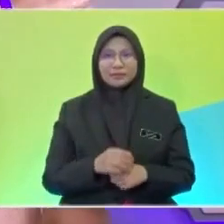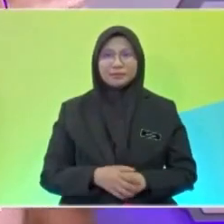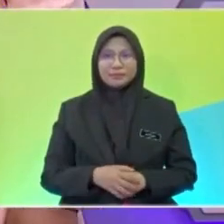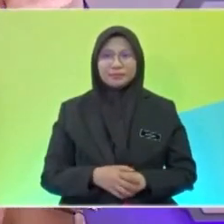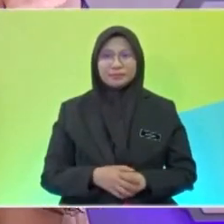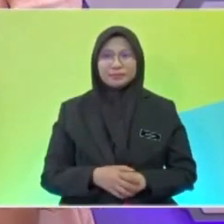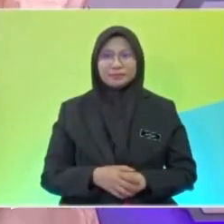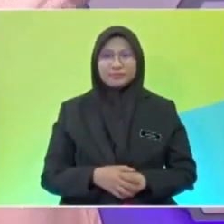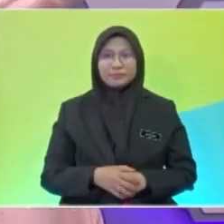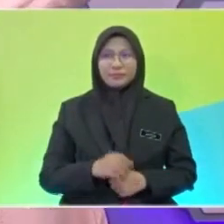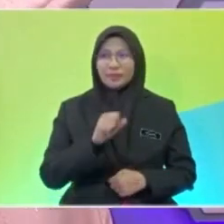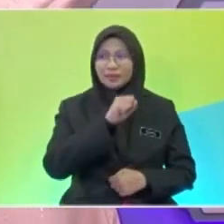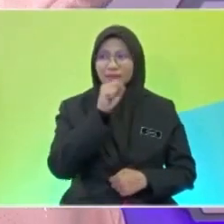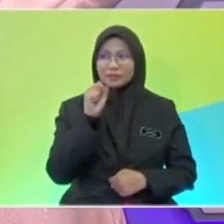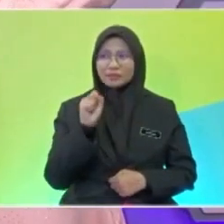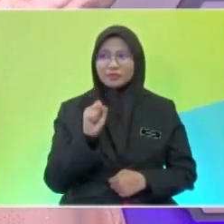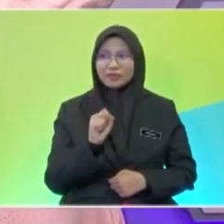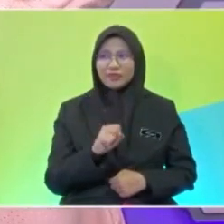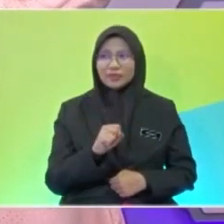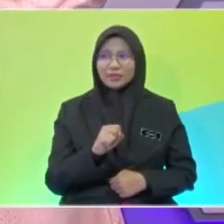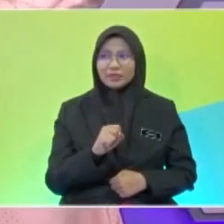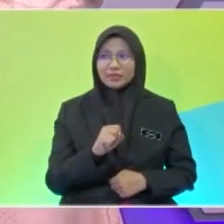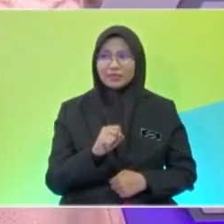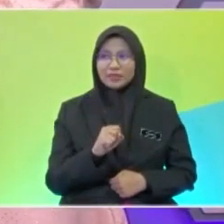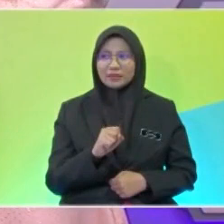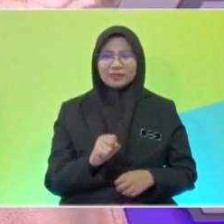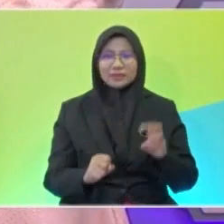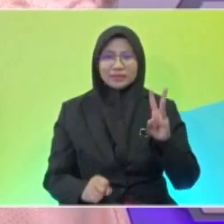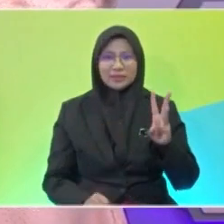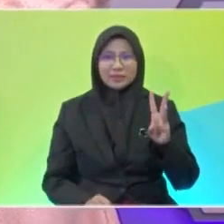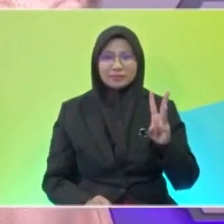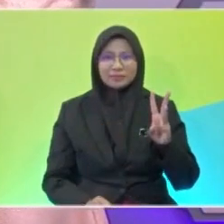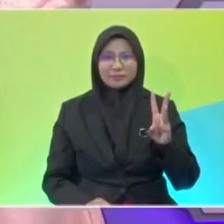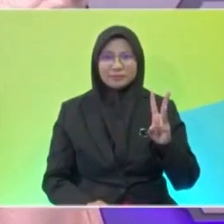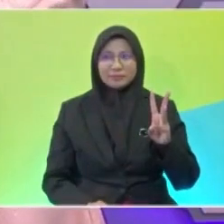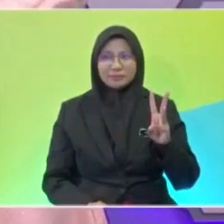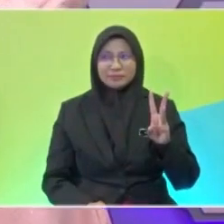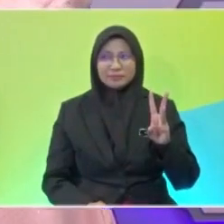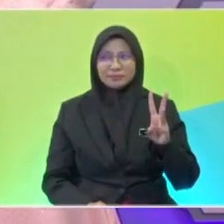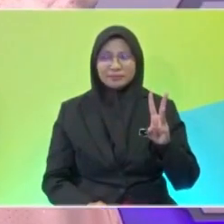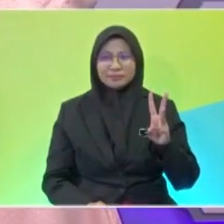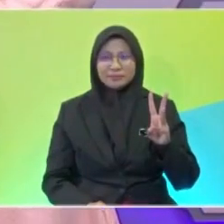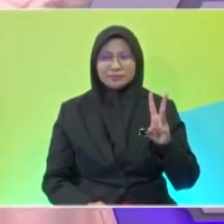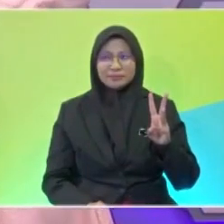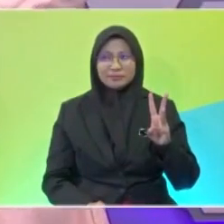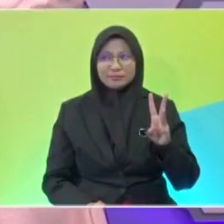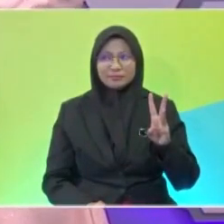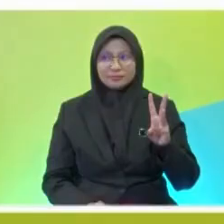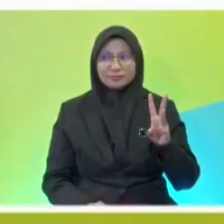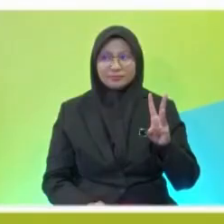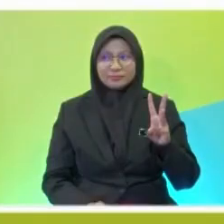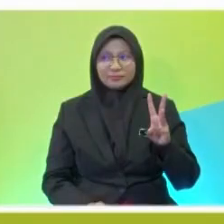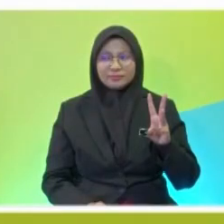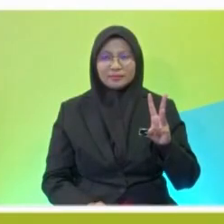seterusnya kita pergi pada bentuk soal dan yang keenam yaitu terdapat juga bentuk soal dan begini ya yaitu